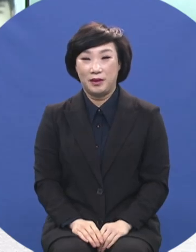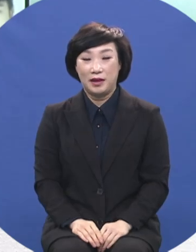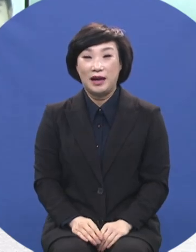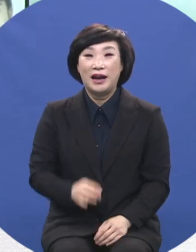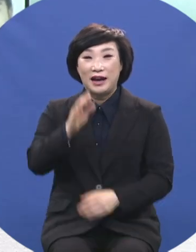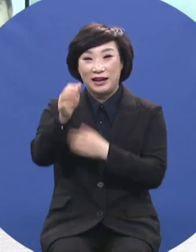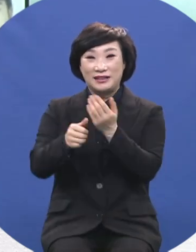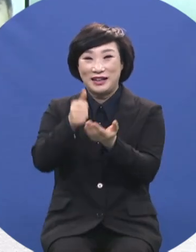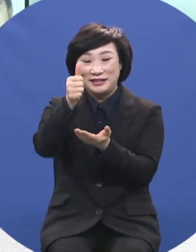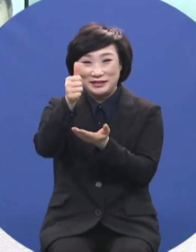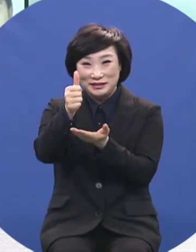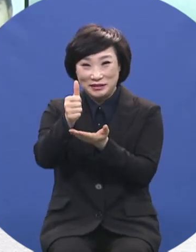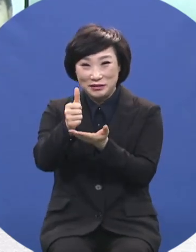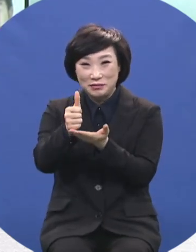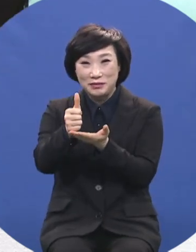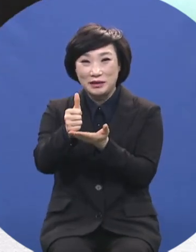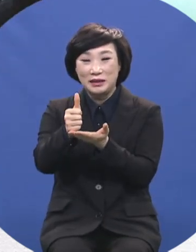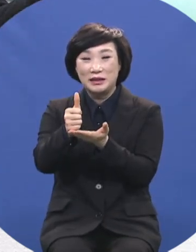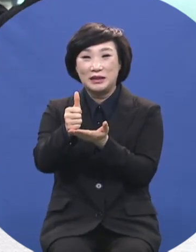하나님은